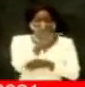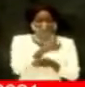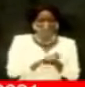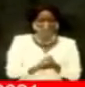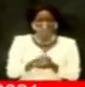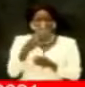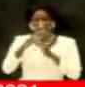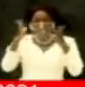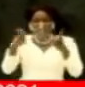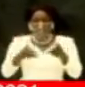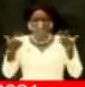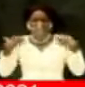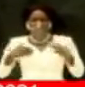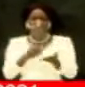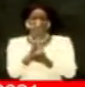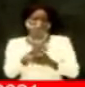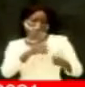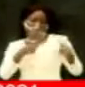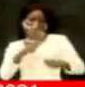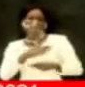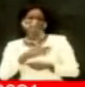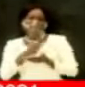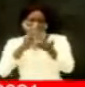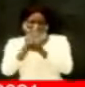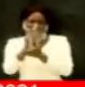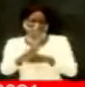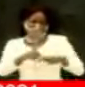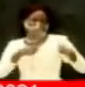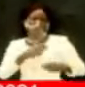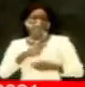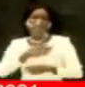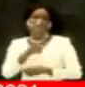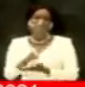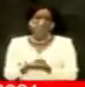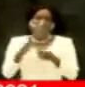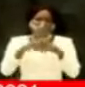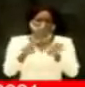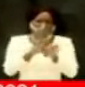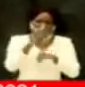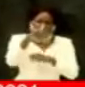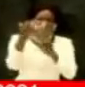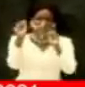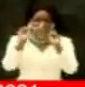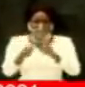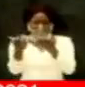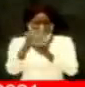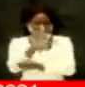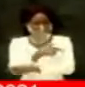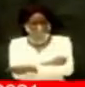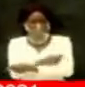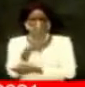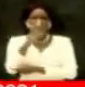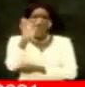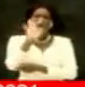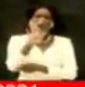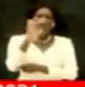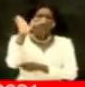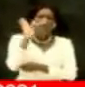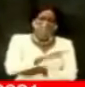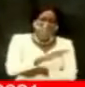pabwera katemera amene inu ndi mmodzi mwachitomboni mwatenga madzulo anu mawu anu omaliza mutisiya bwanji ineyo